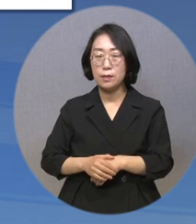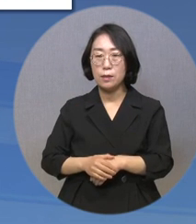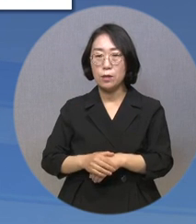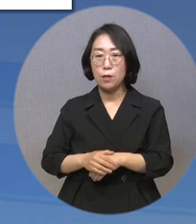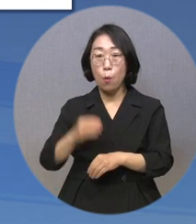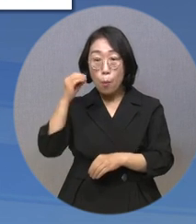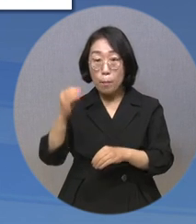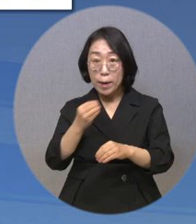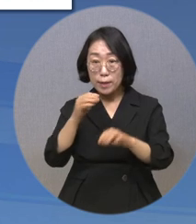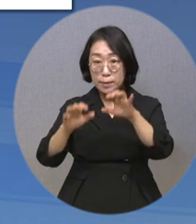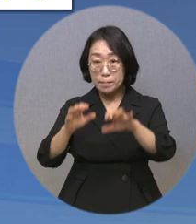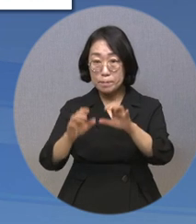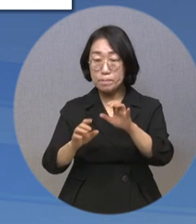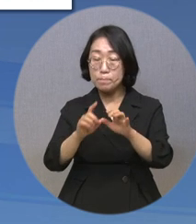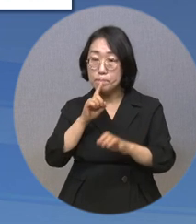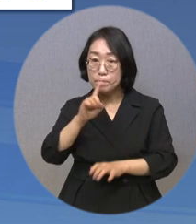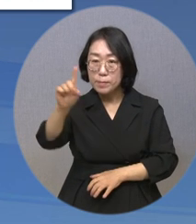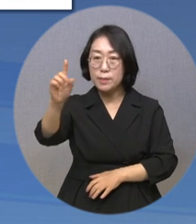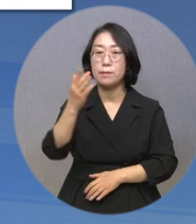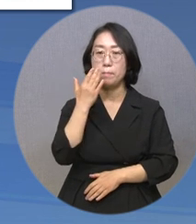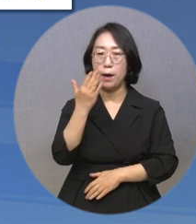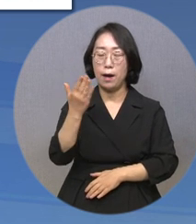누리집을 통해 온라인 신청하면 됩니다.